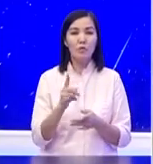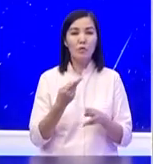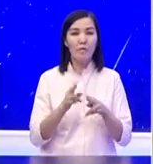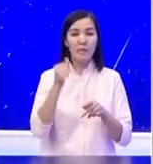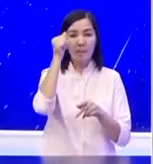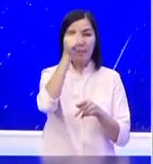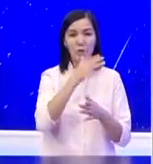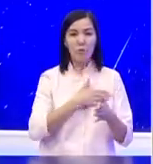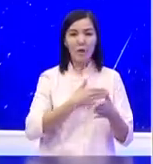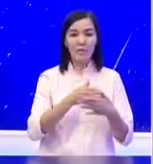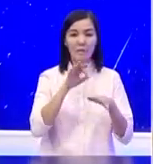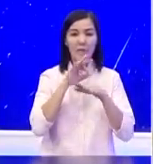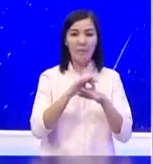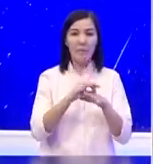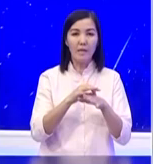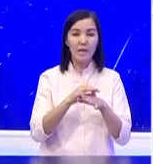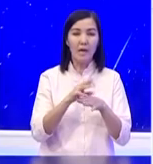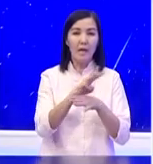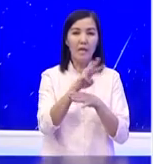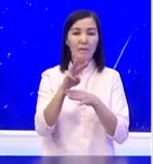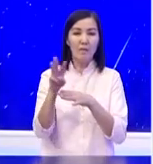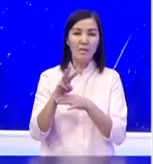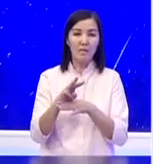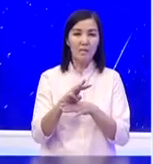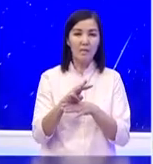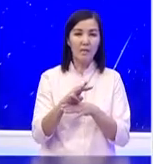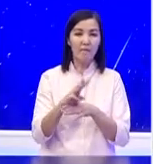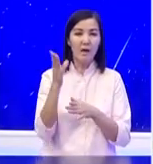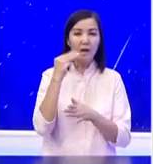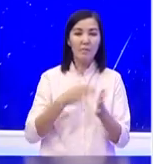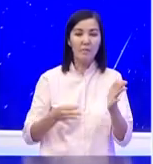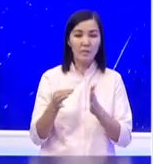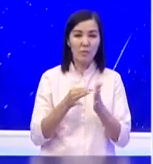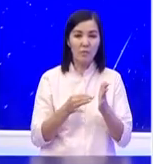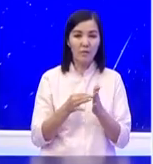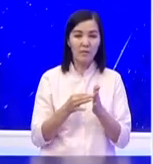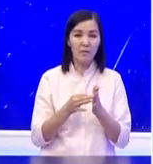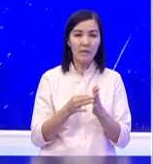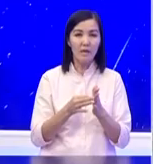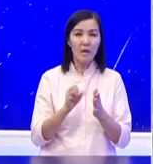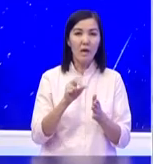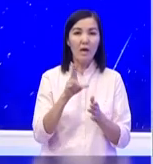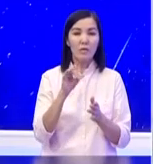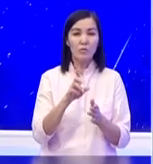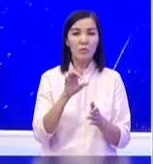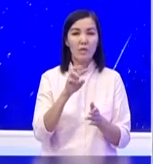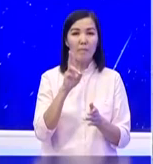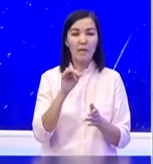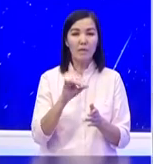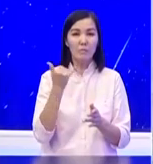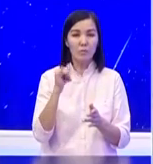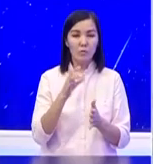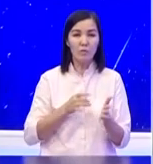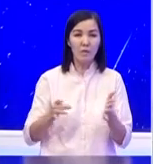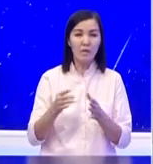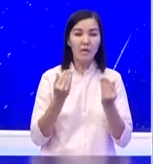году активно ведется и работа по химической обработке карантинных растений в Алматинской области, а именно в Аксусском, Балхашском и Уйгурском